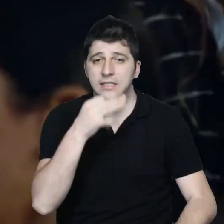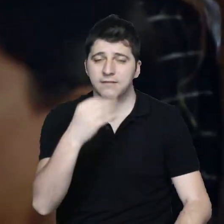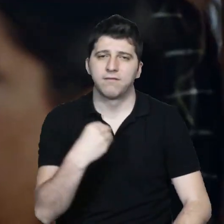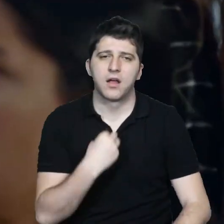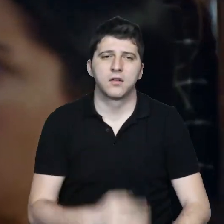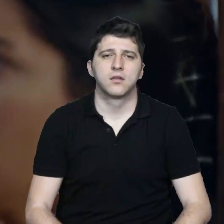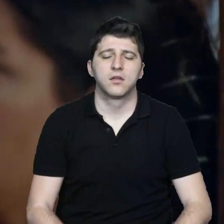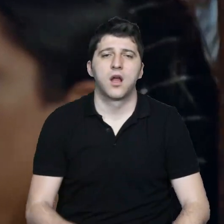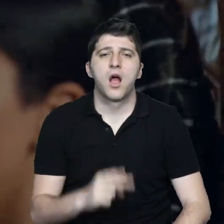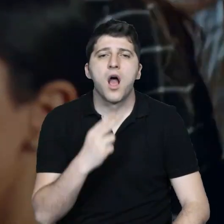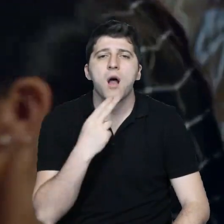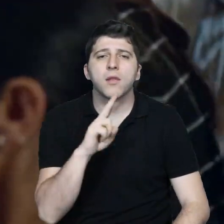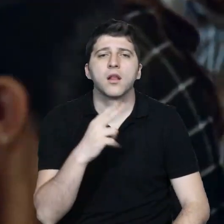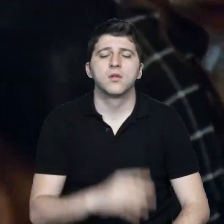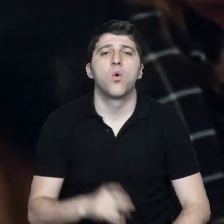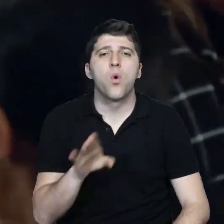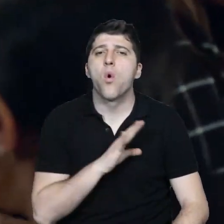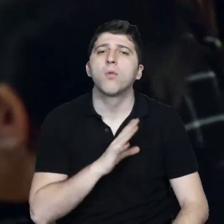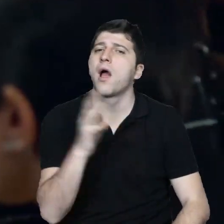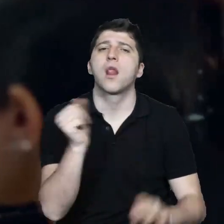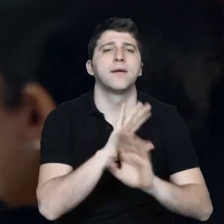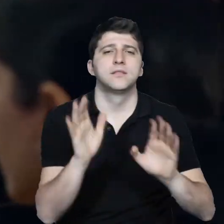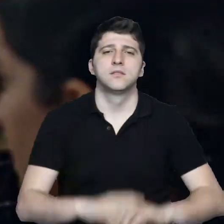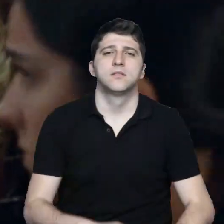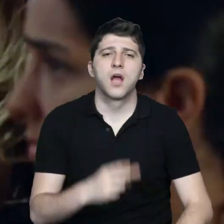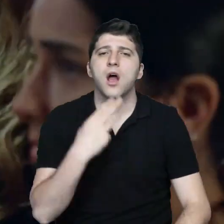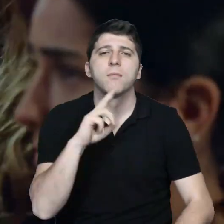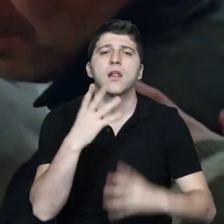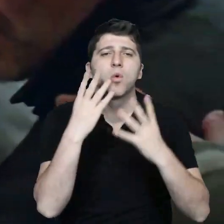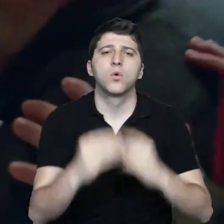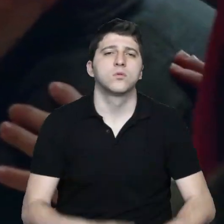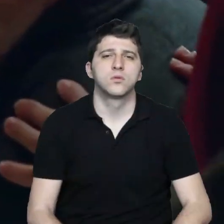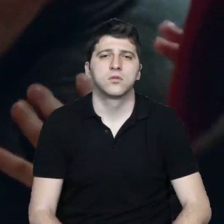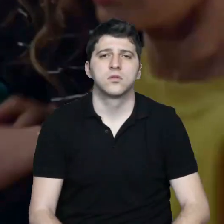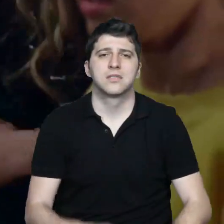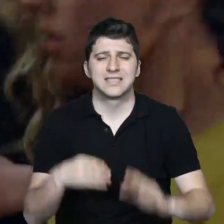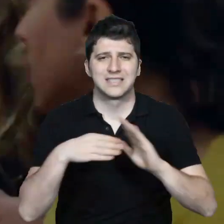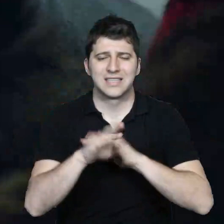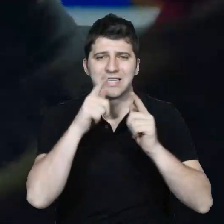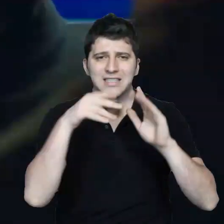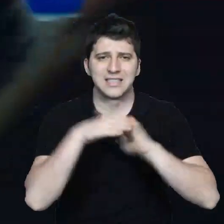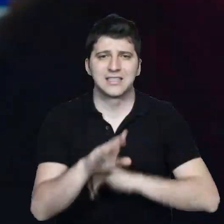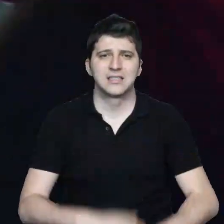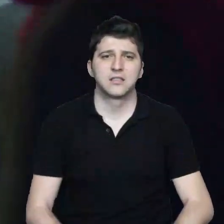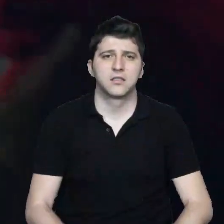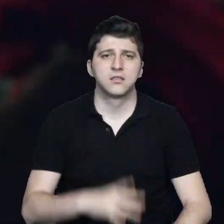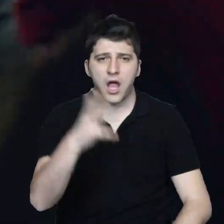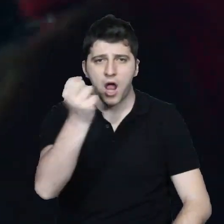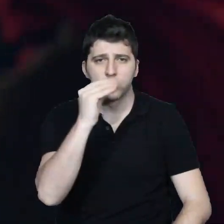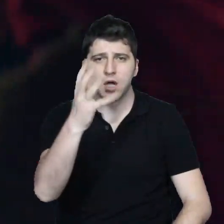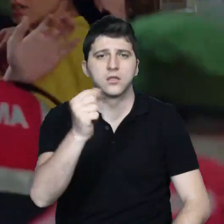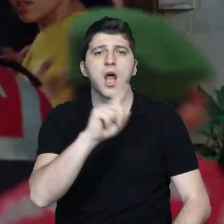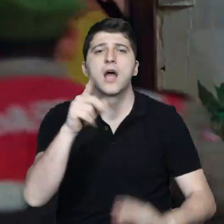ver. Abla. Oğlum alamazsınız. Abla ne oldu? İçeri girin. Çıkacaklar, alın çocuğu. Hayır. Hayır,